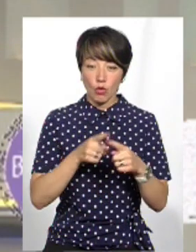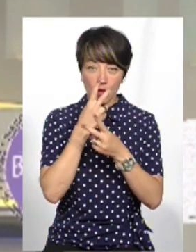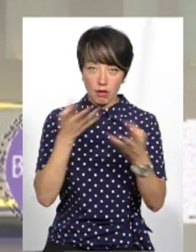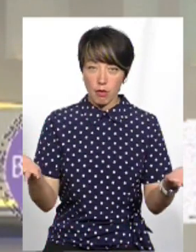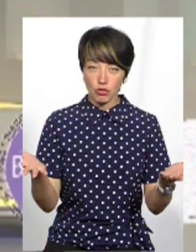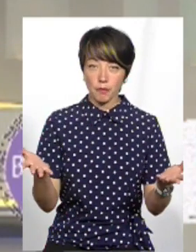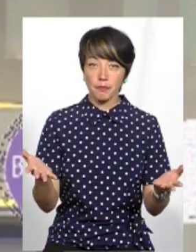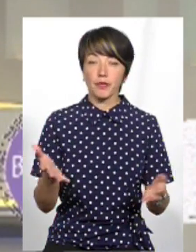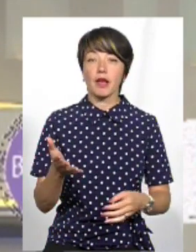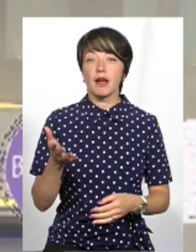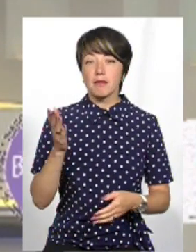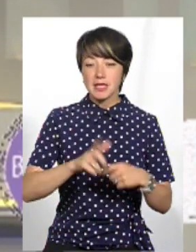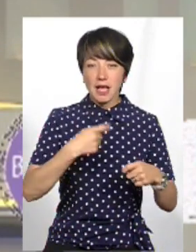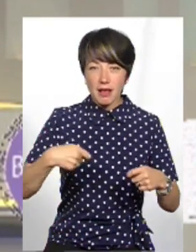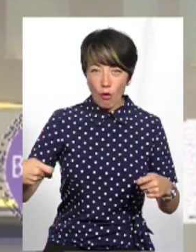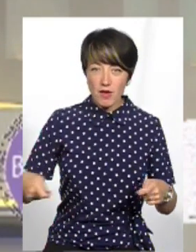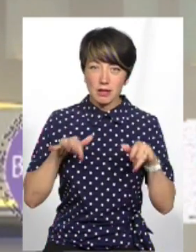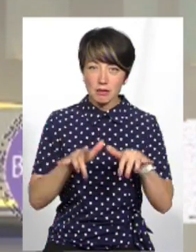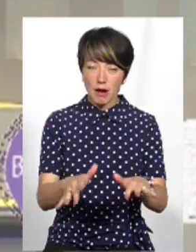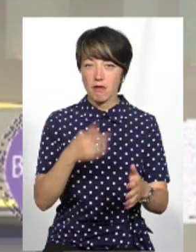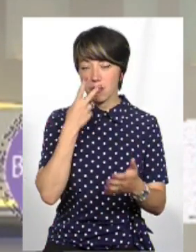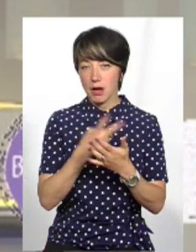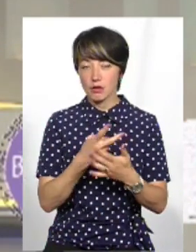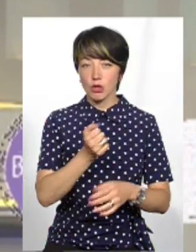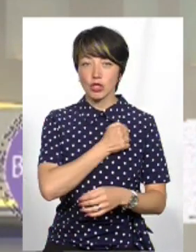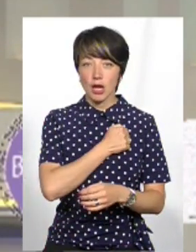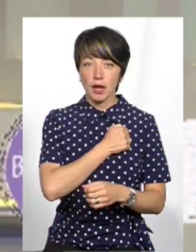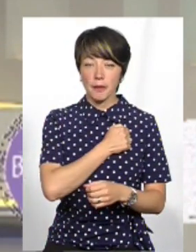не бачимо. На жаль, ми бачимо затягування справ, на жаль, ми бачимо